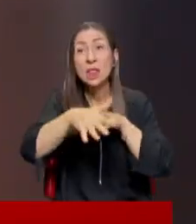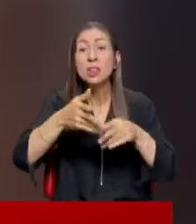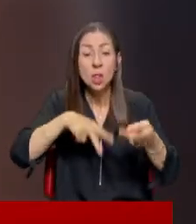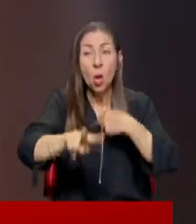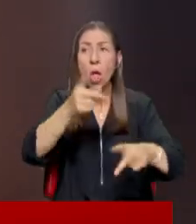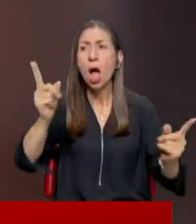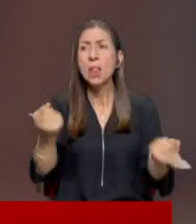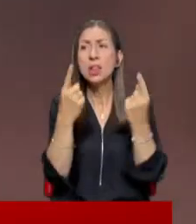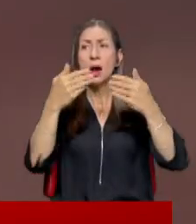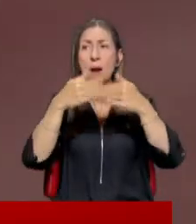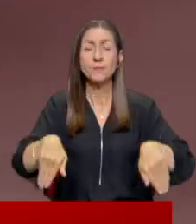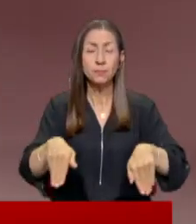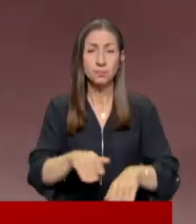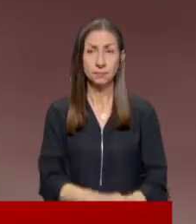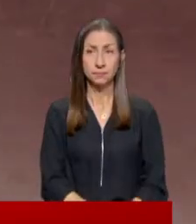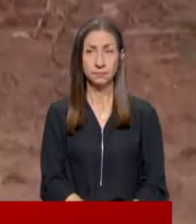kapandı.